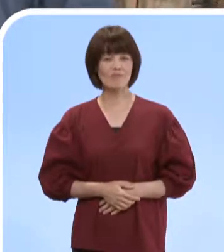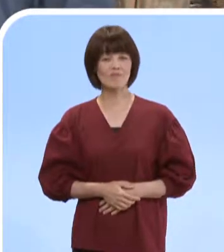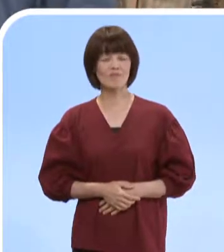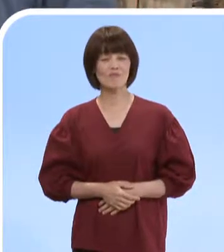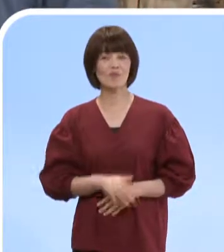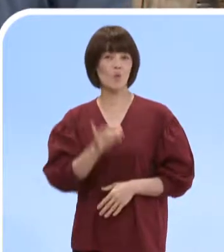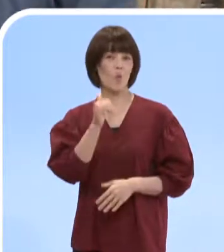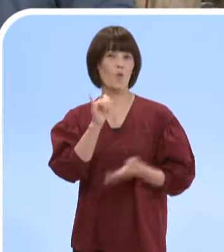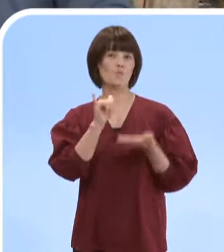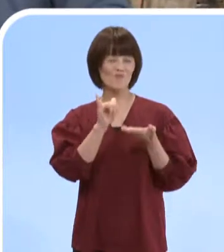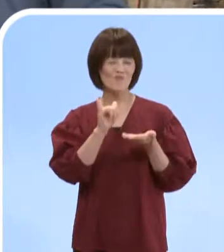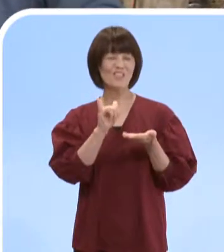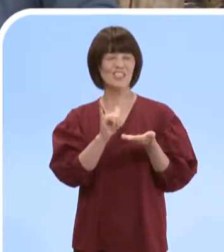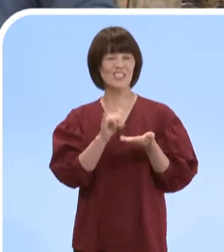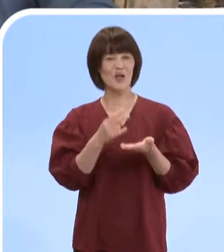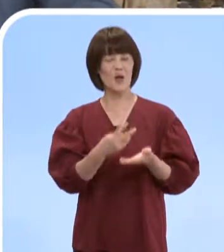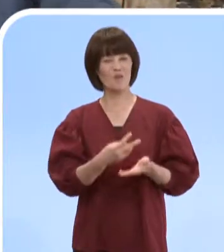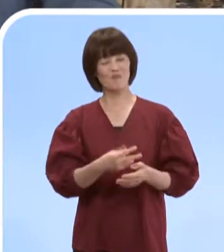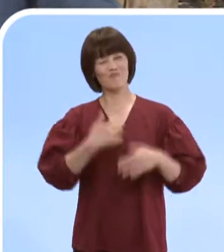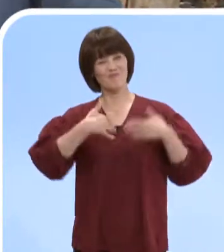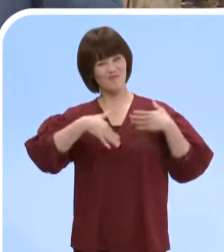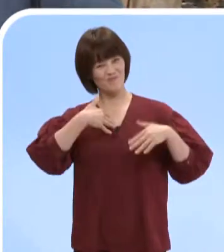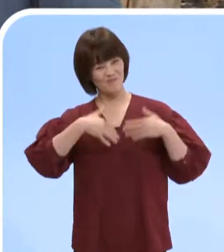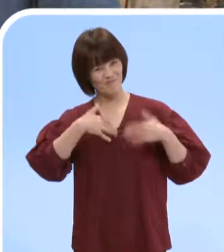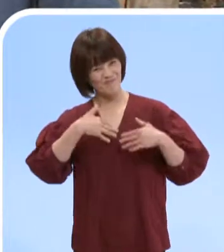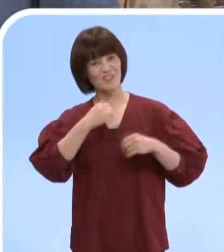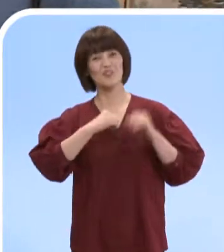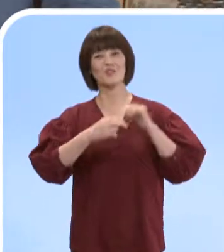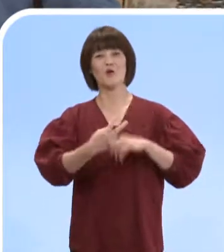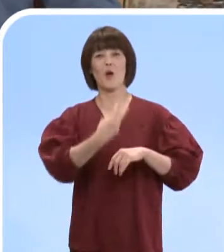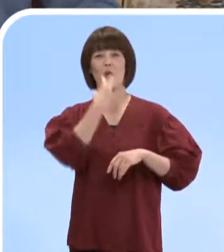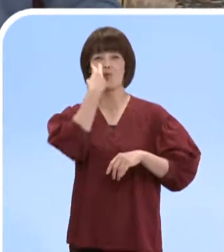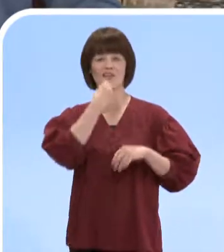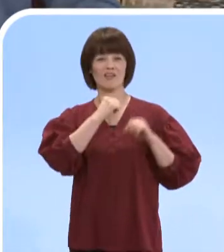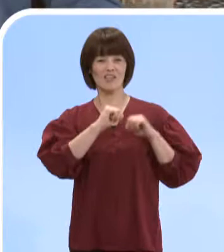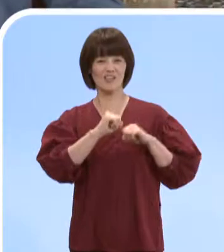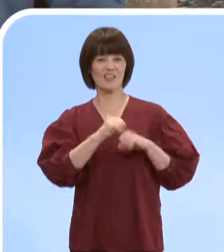まあ、こういうあの自由なスタイルでやられている